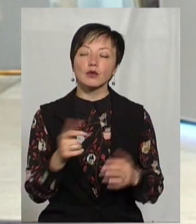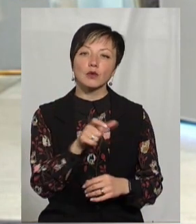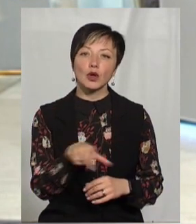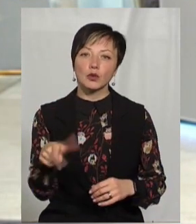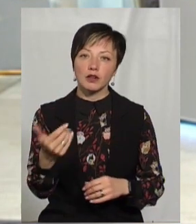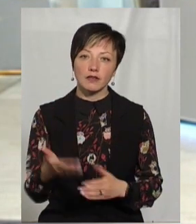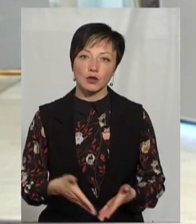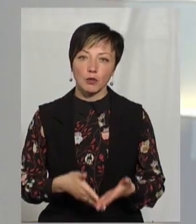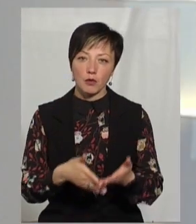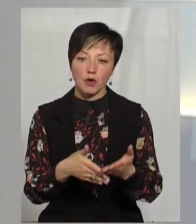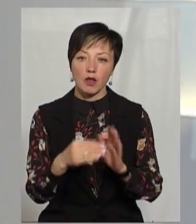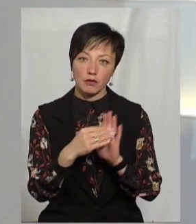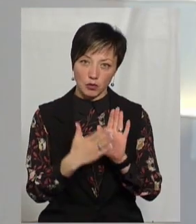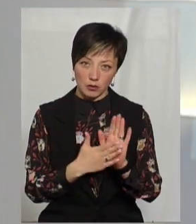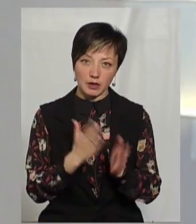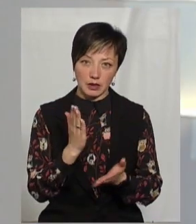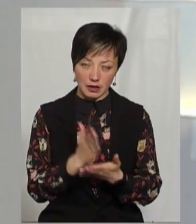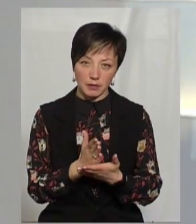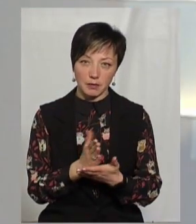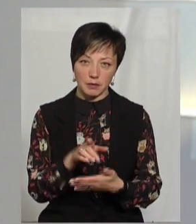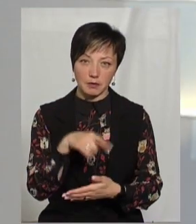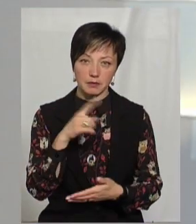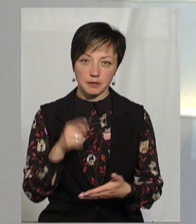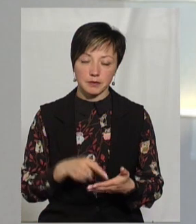допомогли? Ви ведете якийсь облік?